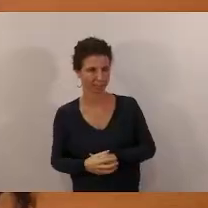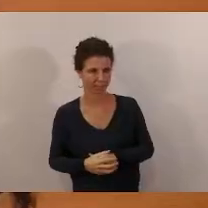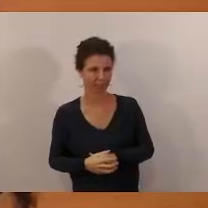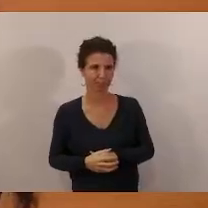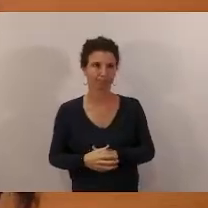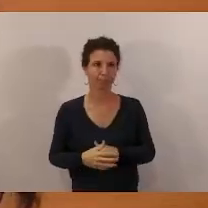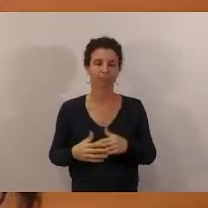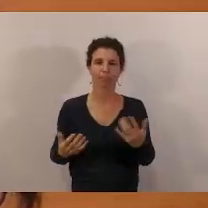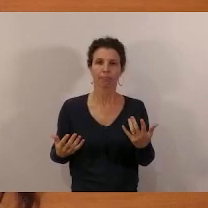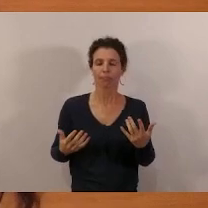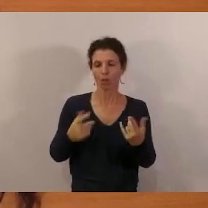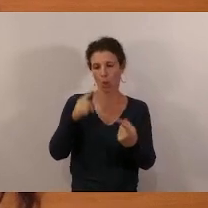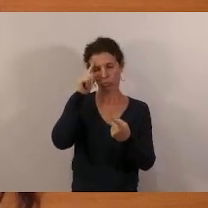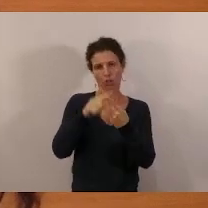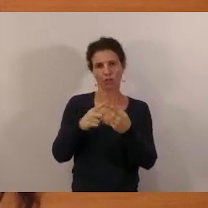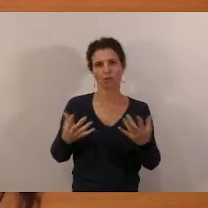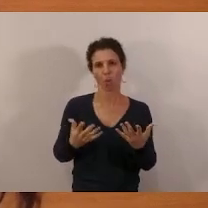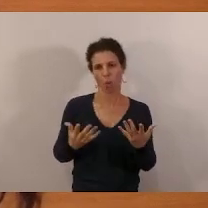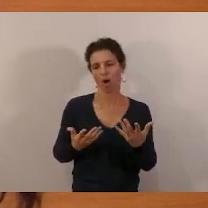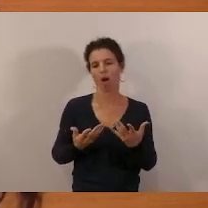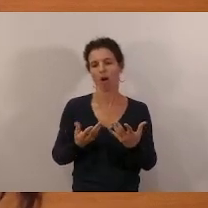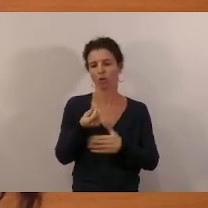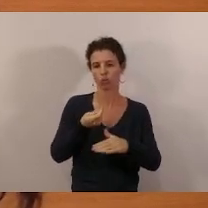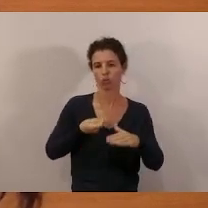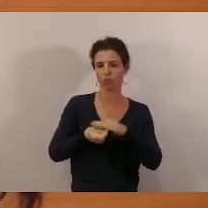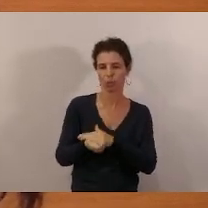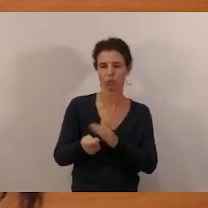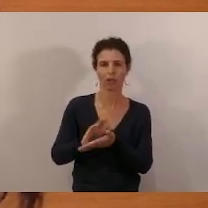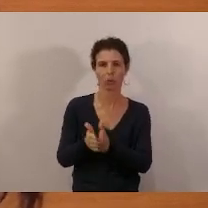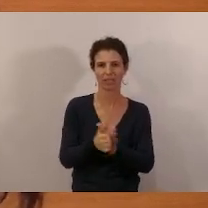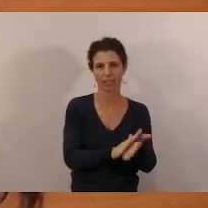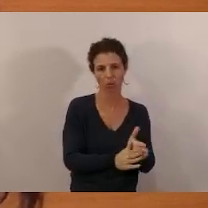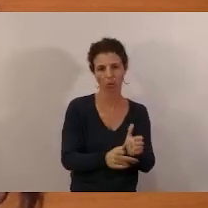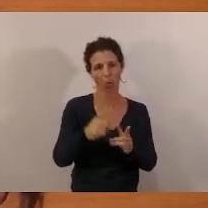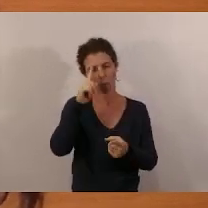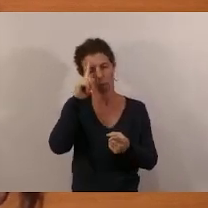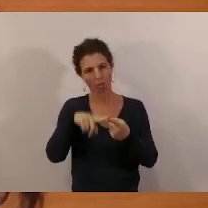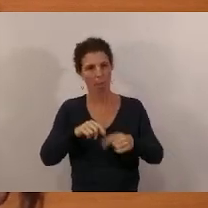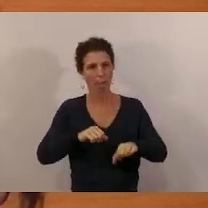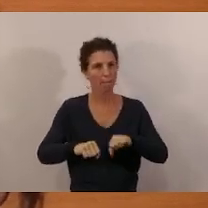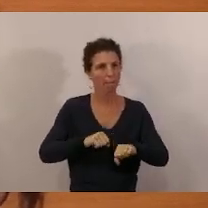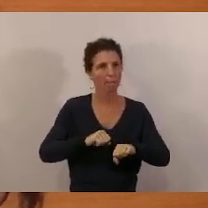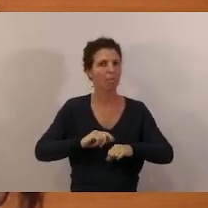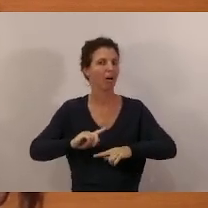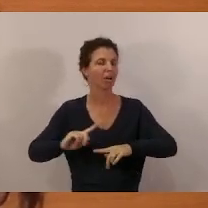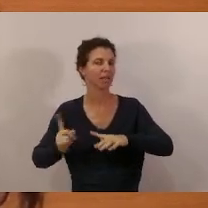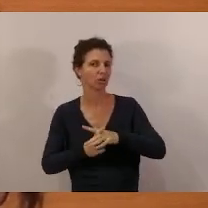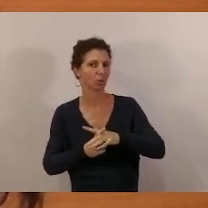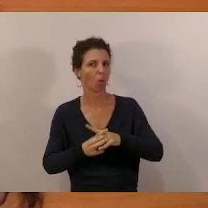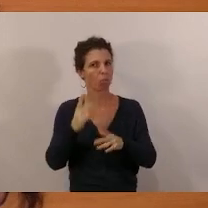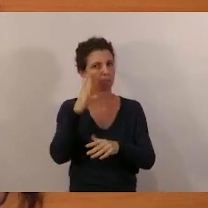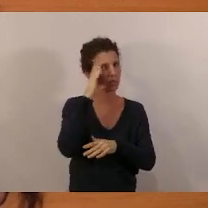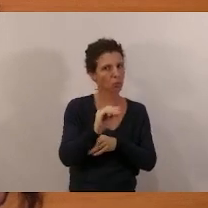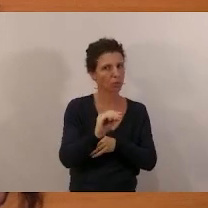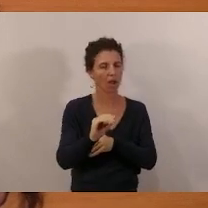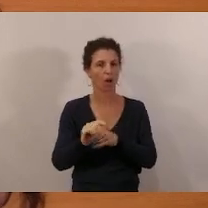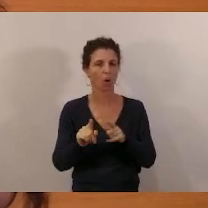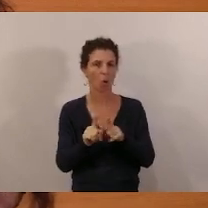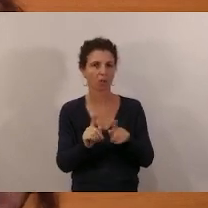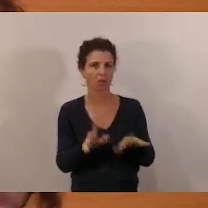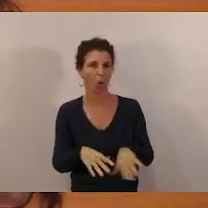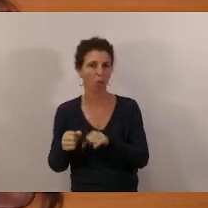s'agit d'attribuer des subventions à des associations qui œuvrent en faveur de l'insertion professionnelle et de l'emploi, et la Commission a donné un avis